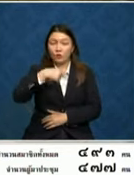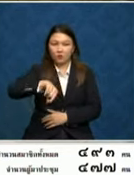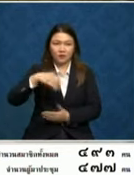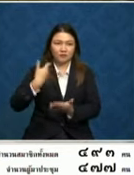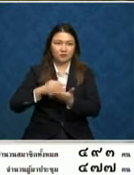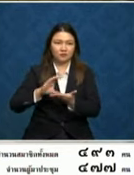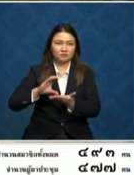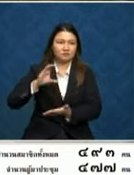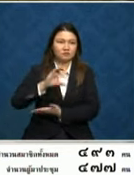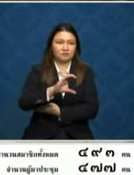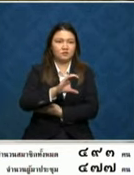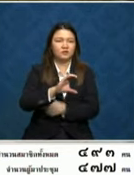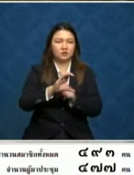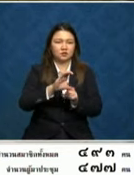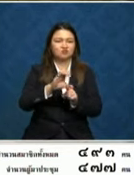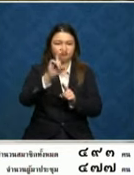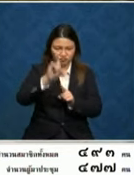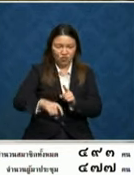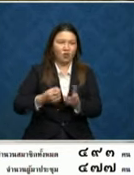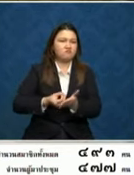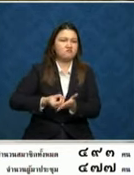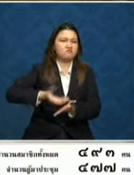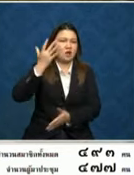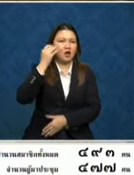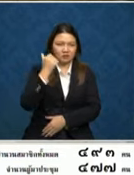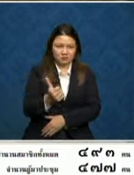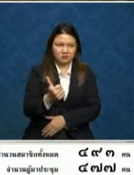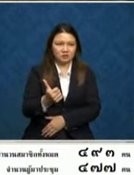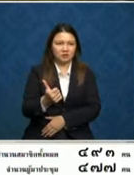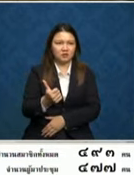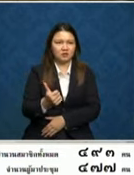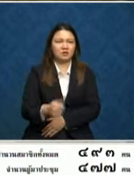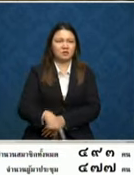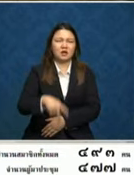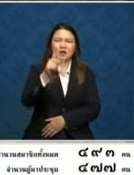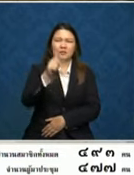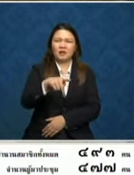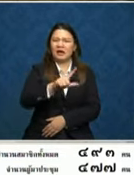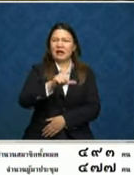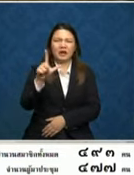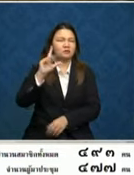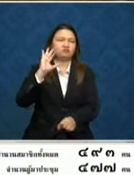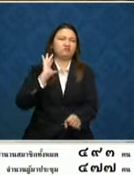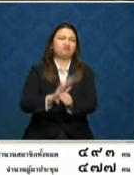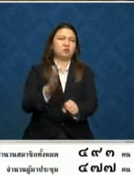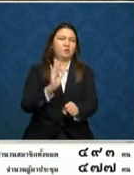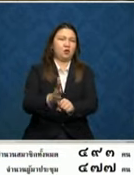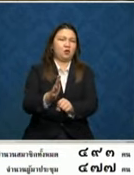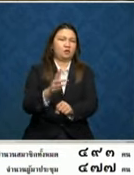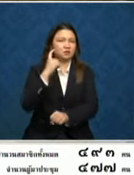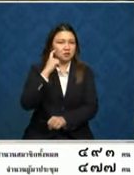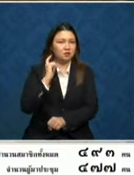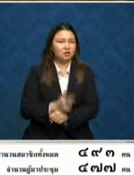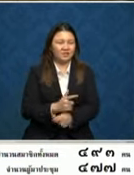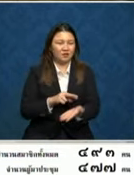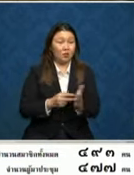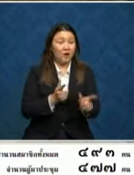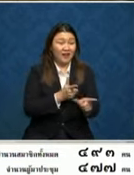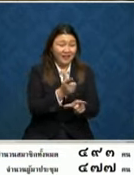ให้ภารกิจมันมากกว่านี้แค่พันล้านไม่พอน้ำยาอะไรหรอกเลี้ยงแขกมันจะ